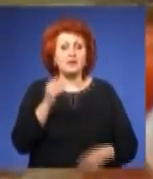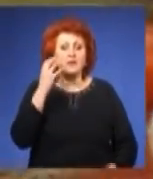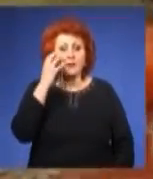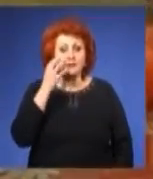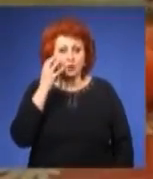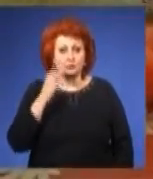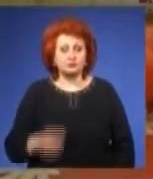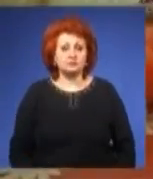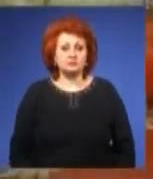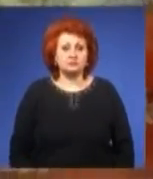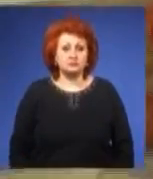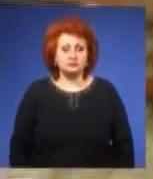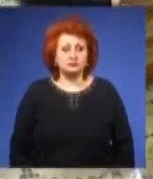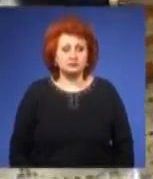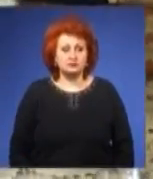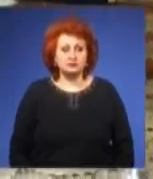тонкими зубцами.